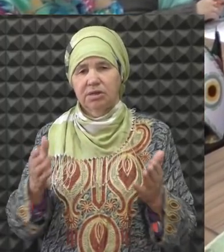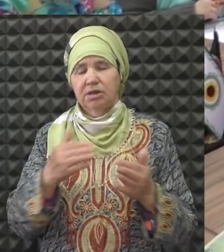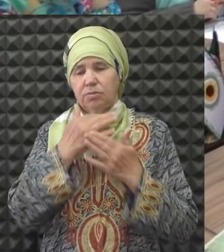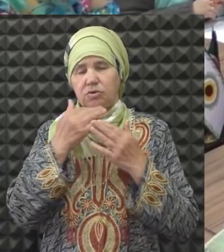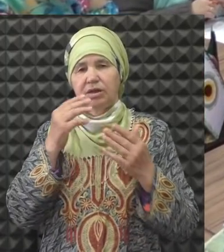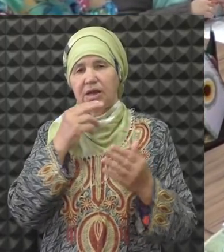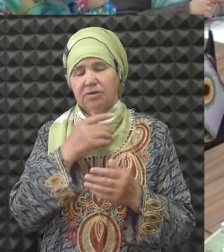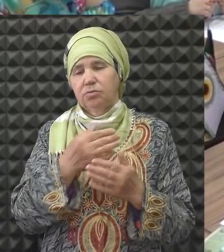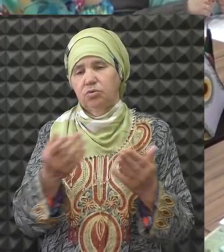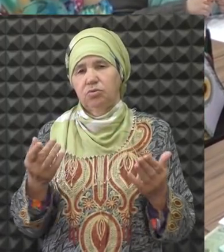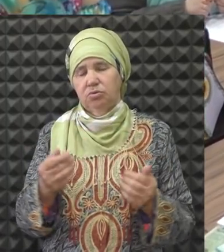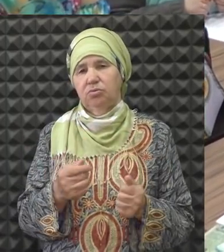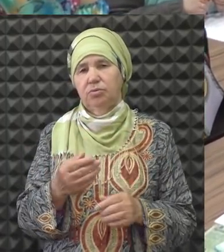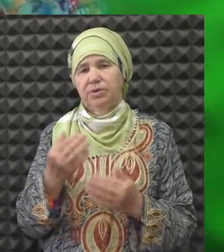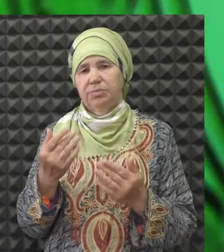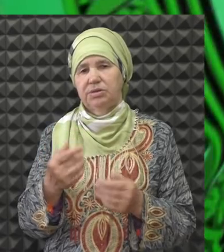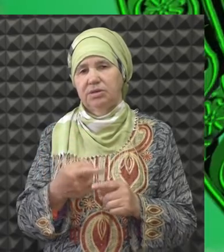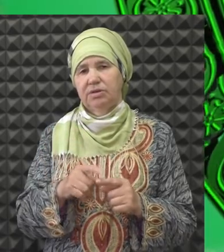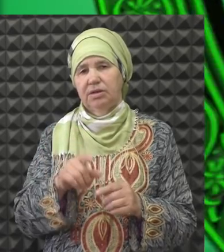спортинвентаря, лекарств и многого другого.